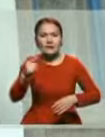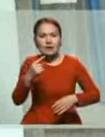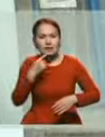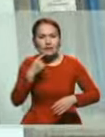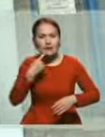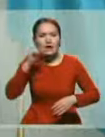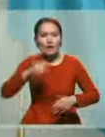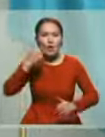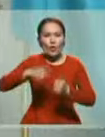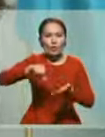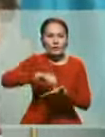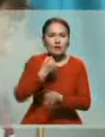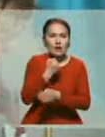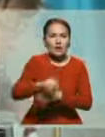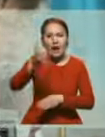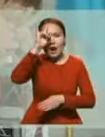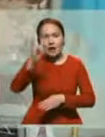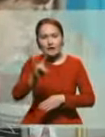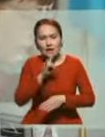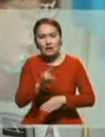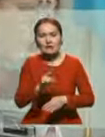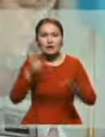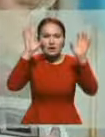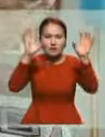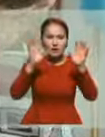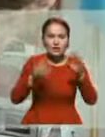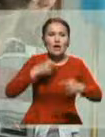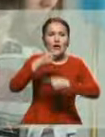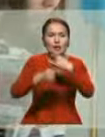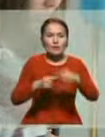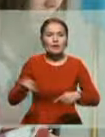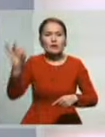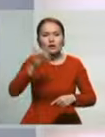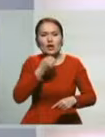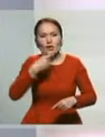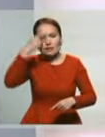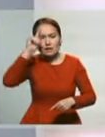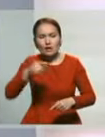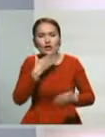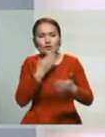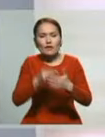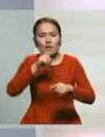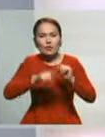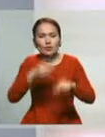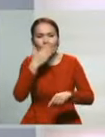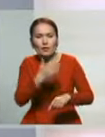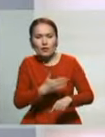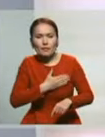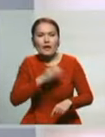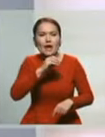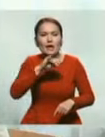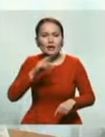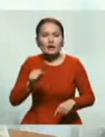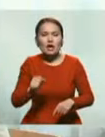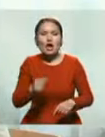қазақтың салт-дәстүрін бес саусағындай біледі. Бүгін ол өзінің нағыз патриот екенін тағы бір мәрте дәлелдеді. Елена туған